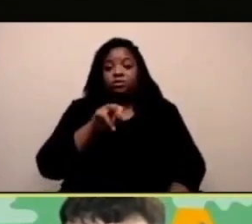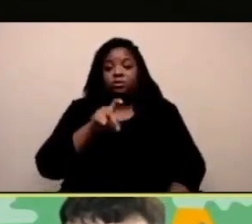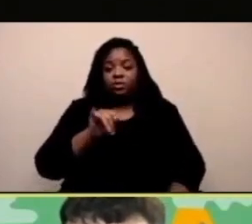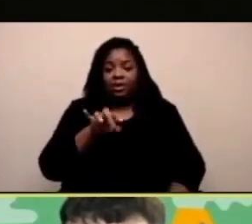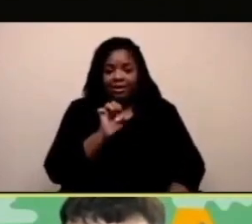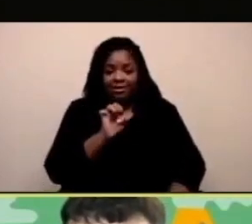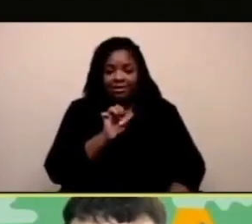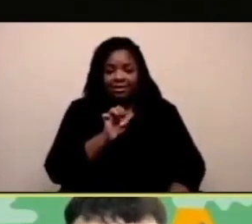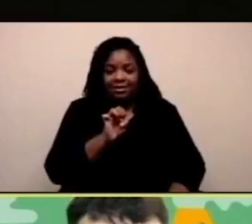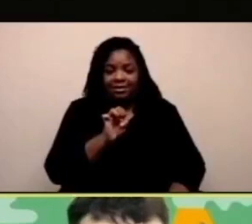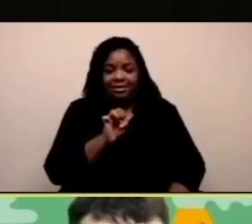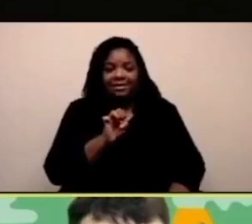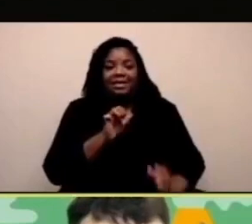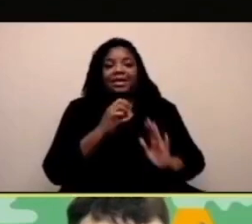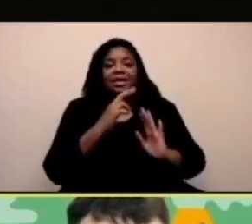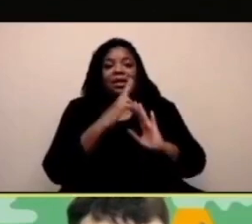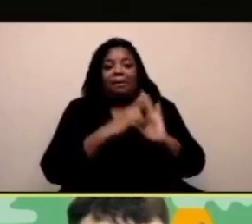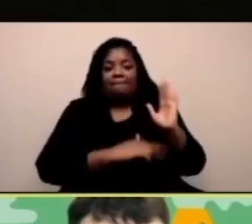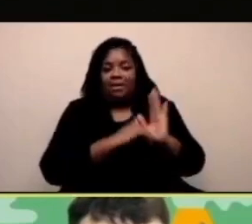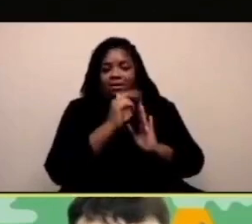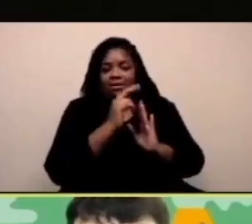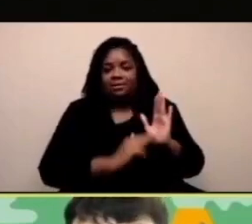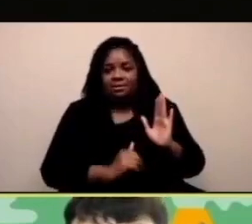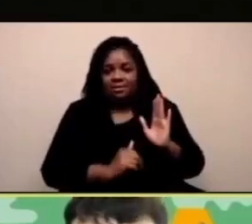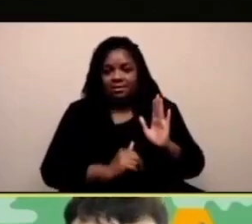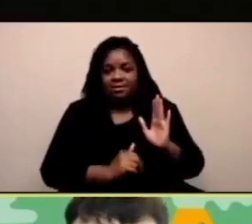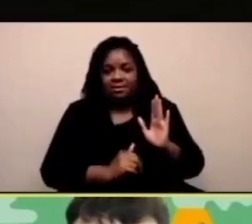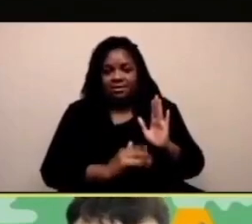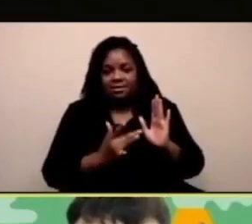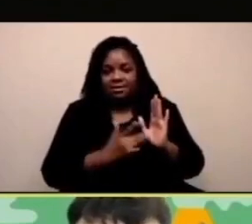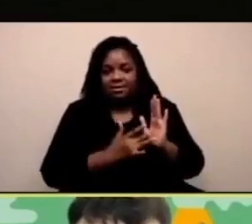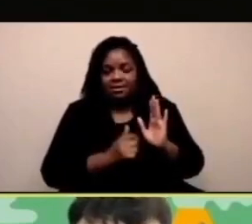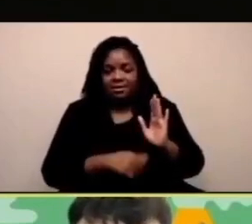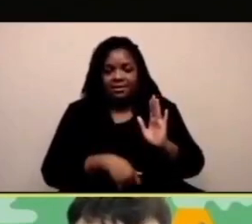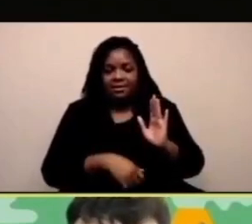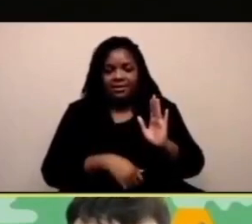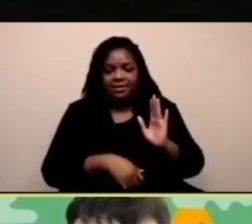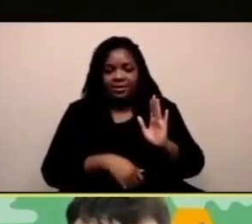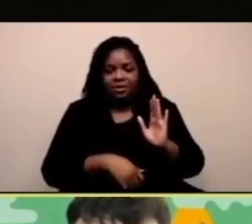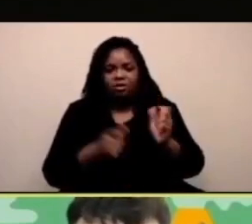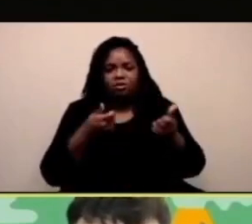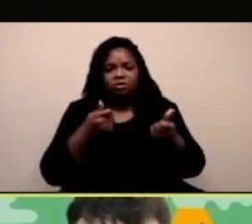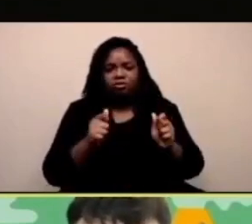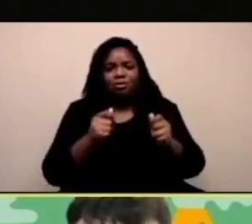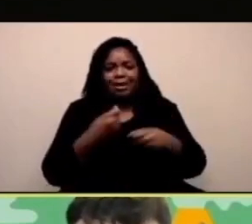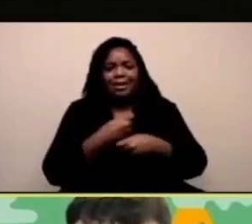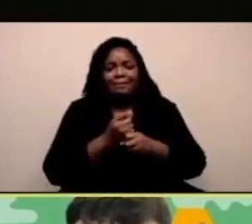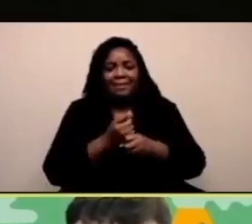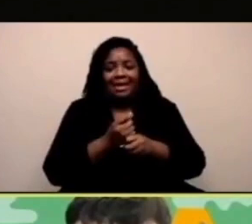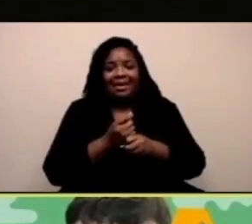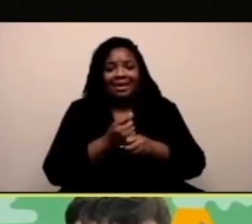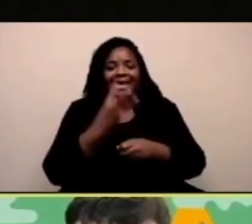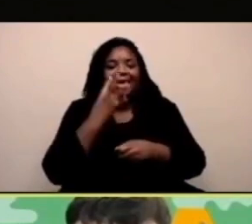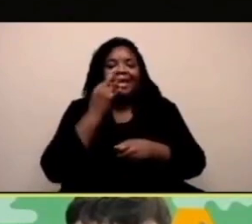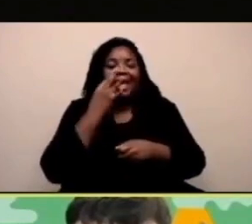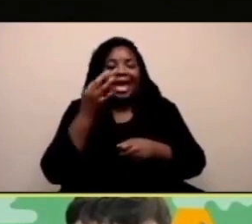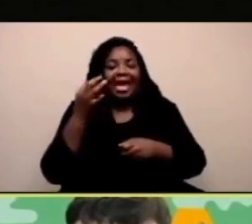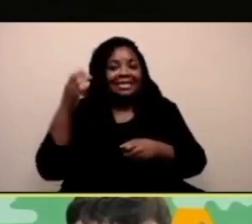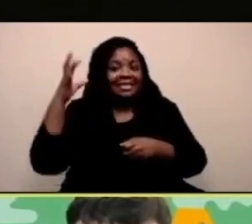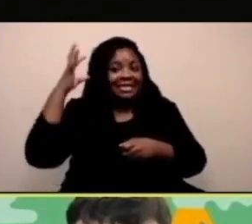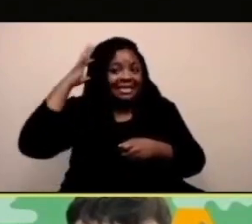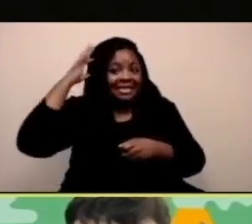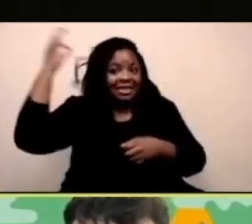あと僕の後仮想のコスチュームの別の後変装